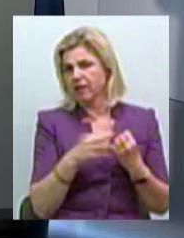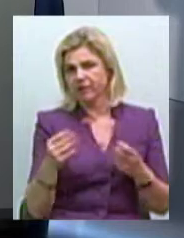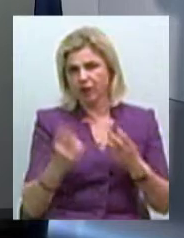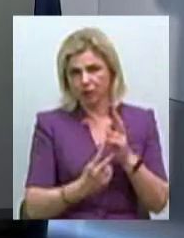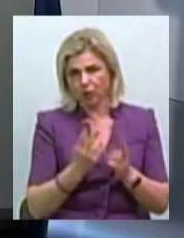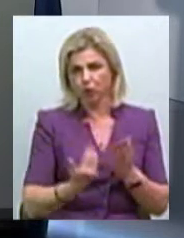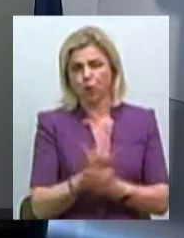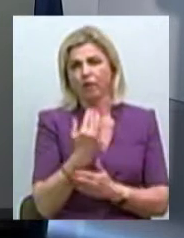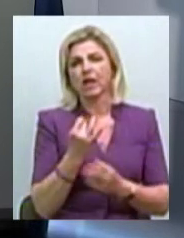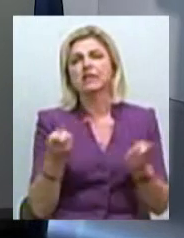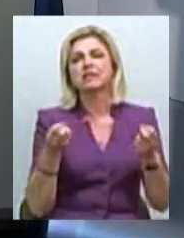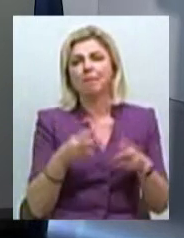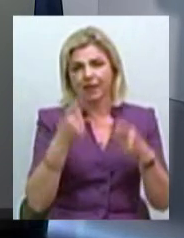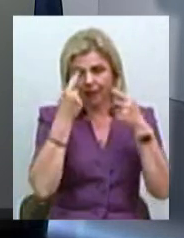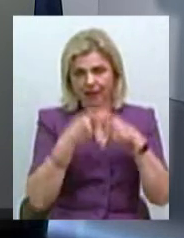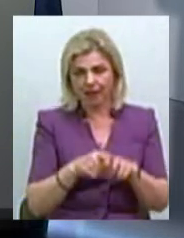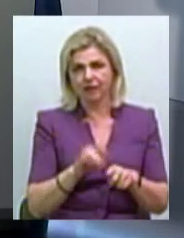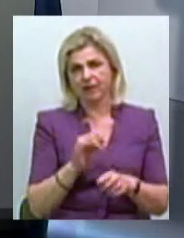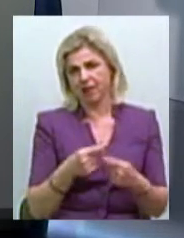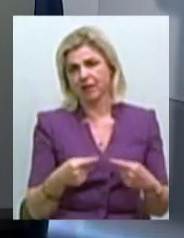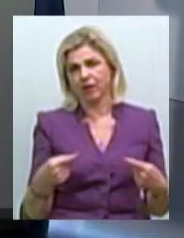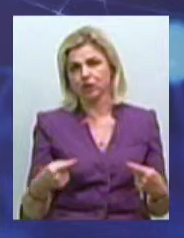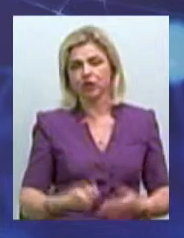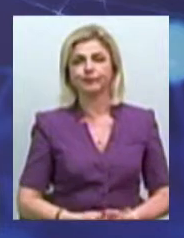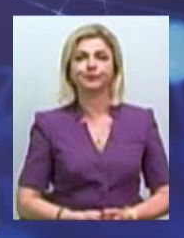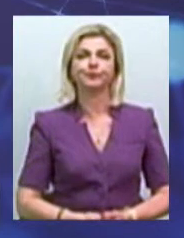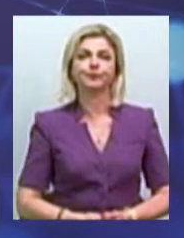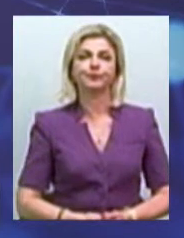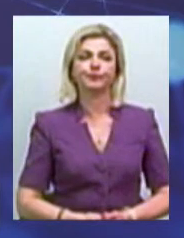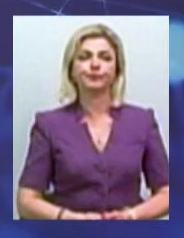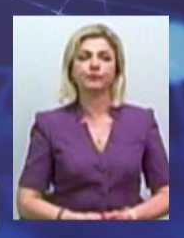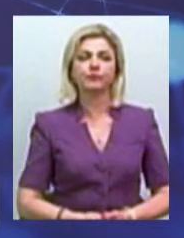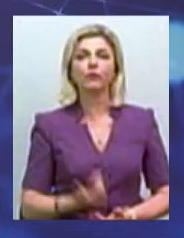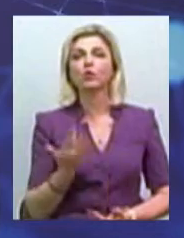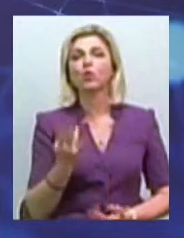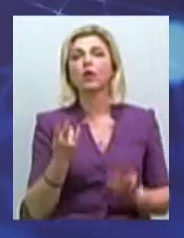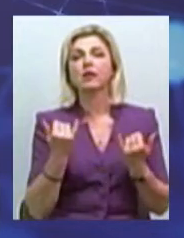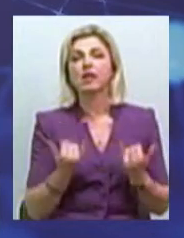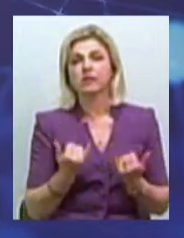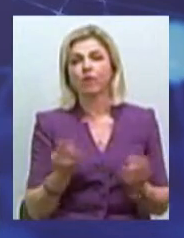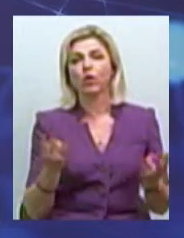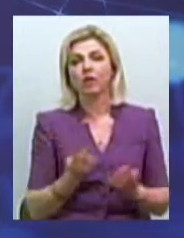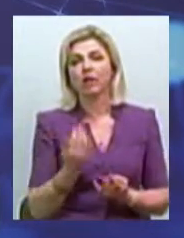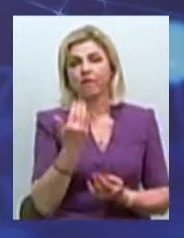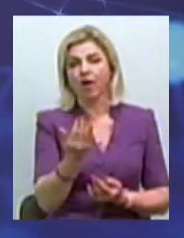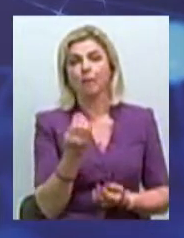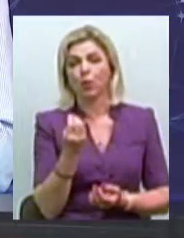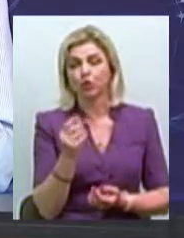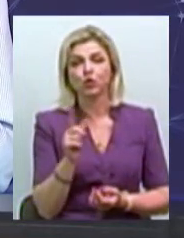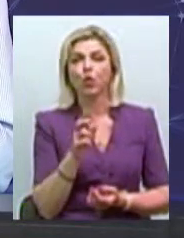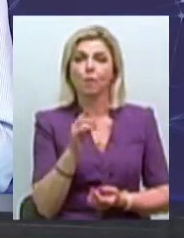оновлення спецтехніки, ну і таке інше. А скільки вам на сьогоднішній день потрібно грошей, щоб